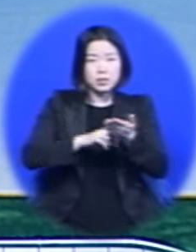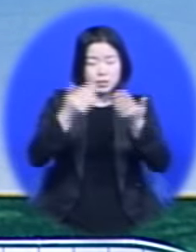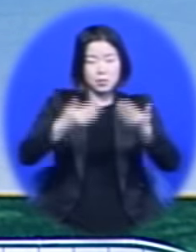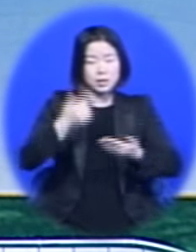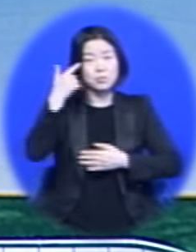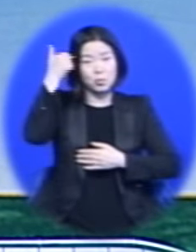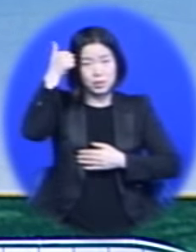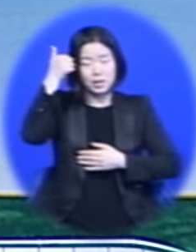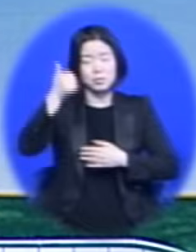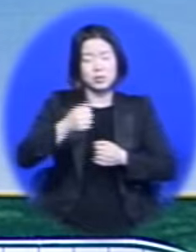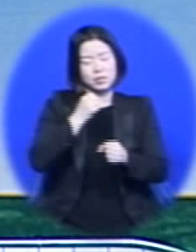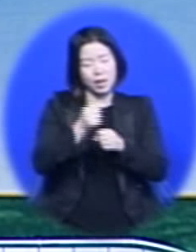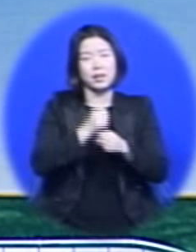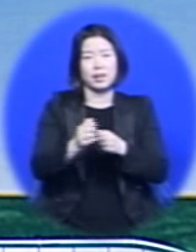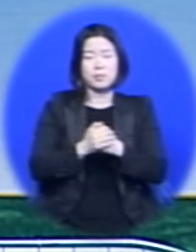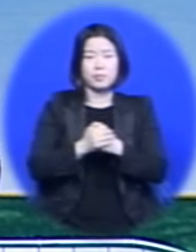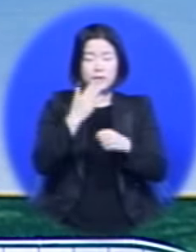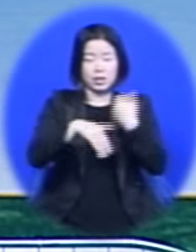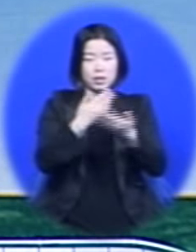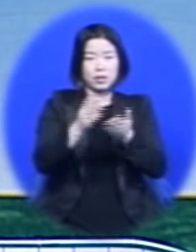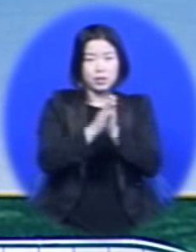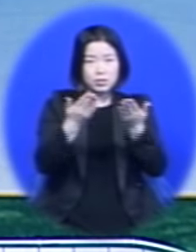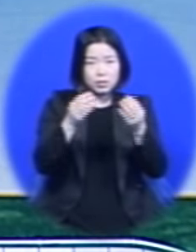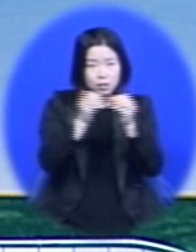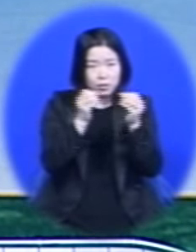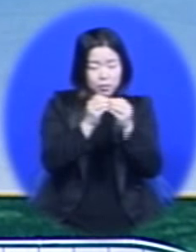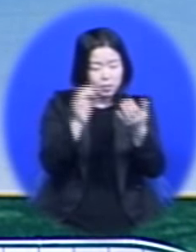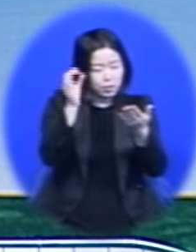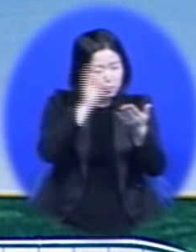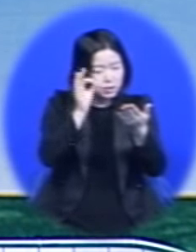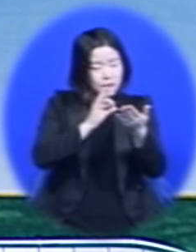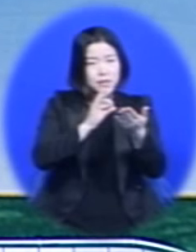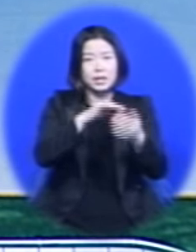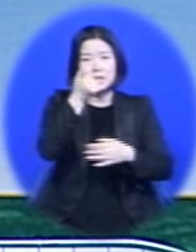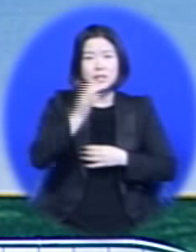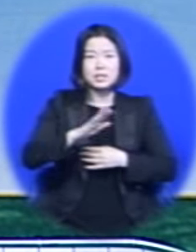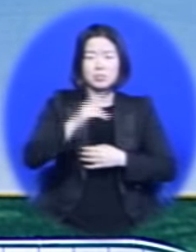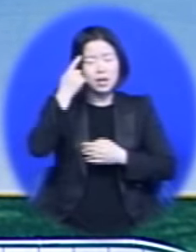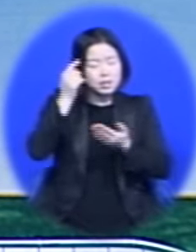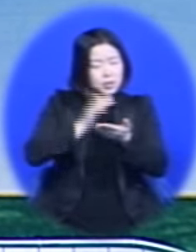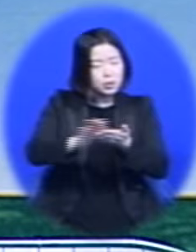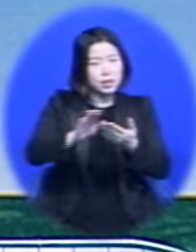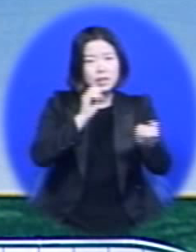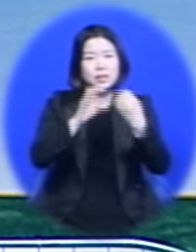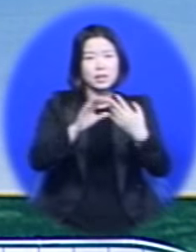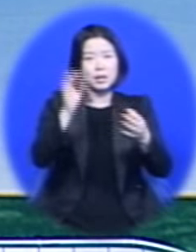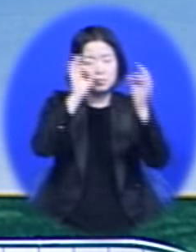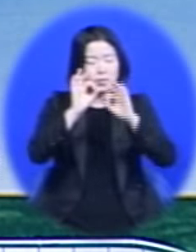난감했습니다. 성경을 몇 구절 뒤적거려 보기는 했지만 시원한 대답을 찾을 수가